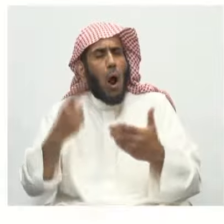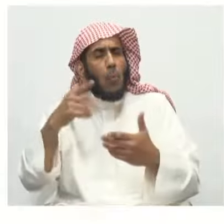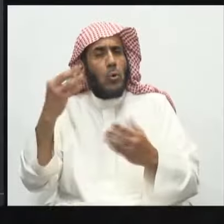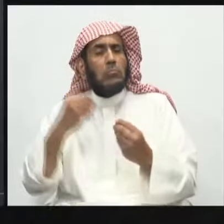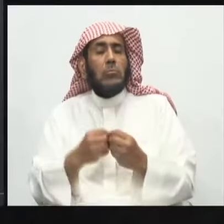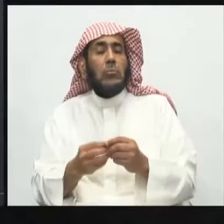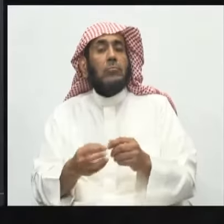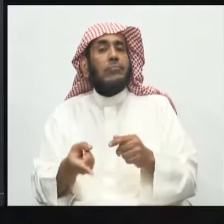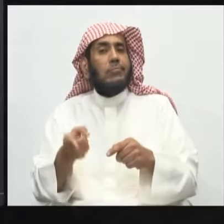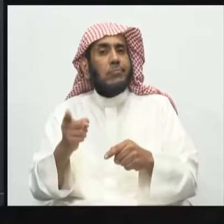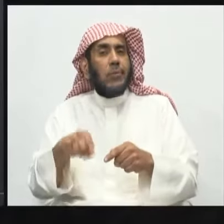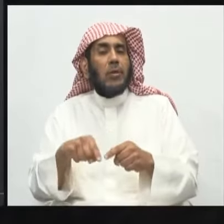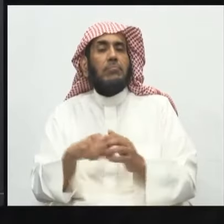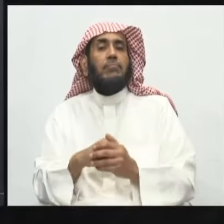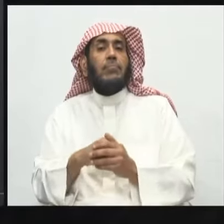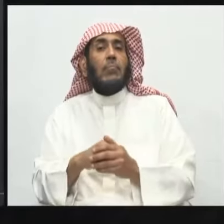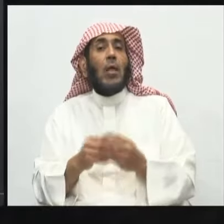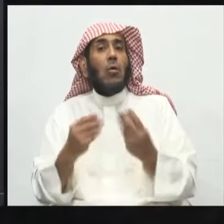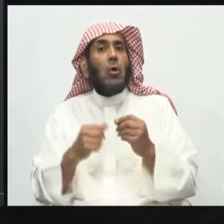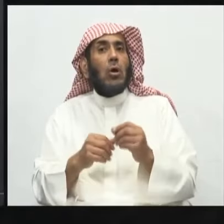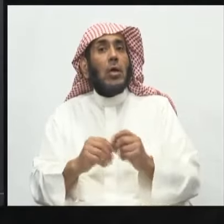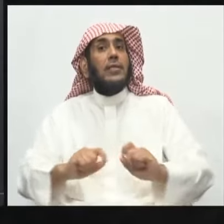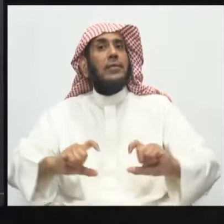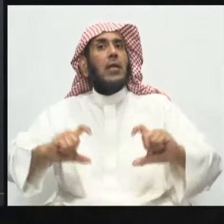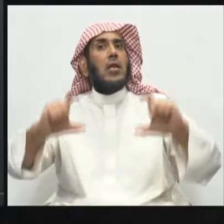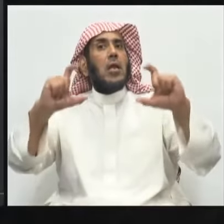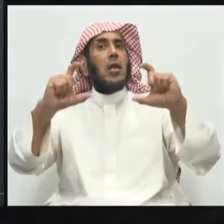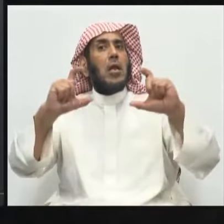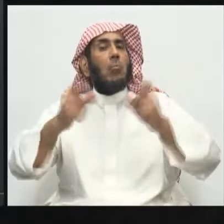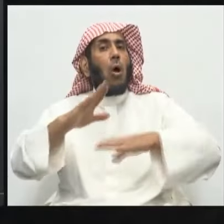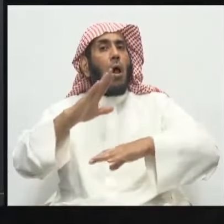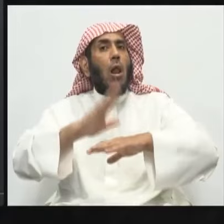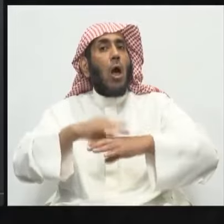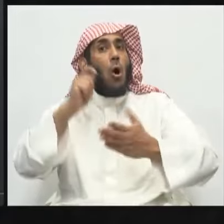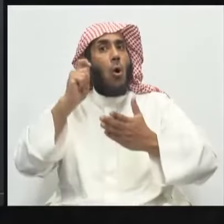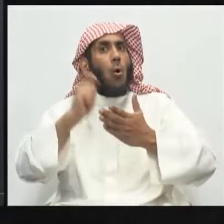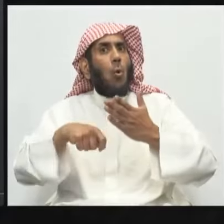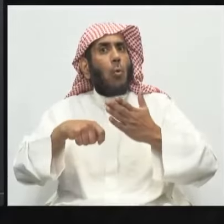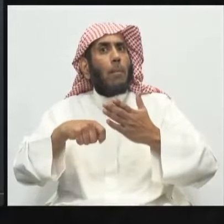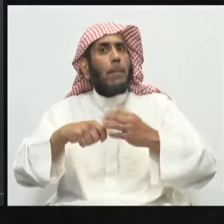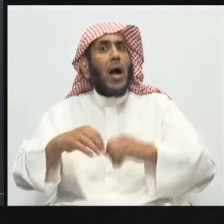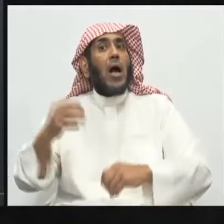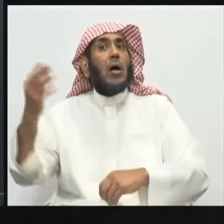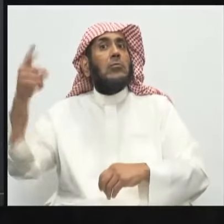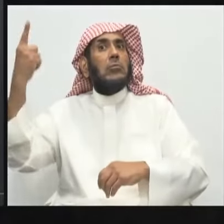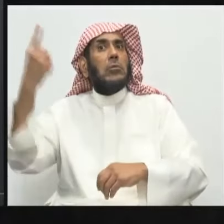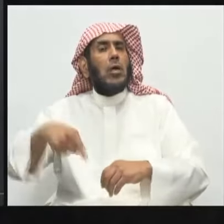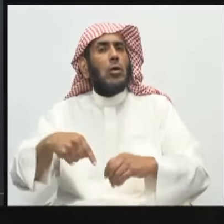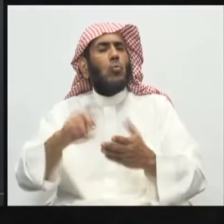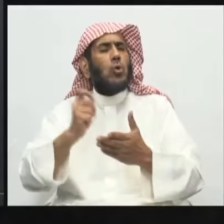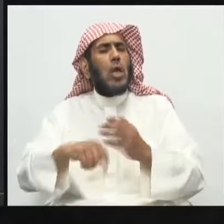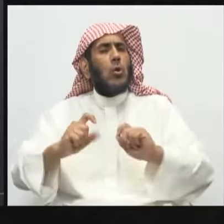وايضا ان نذكر الدليل على حكم السحر ان نذكر